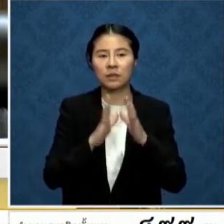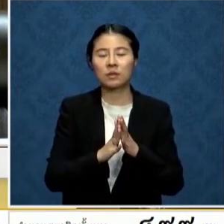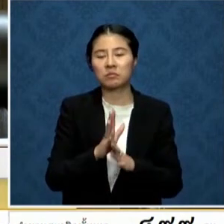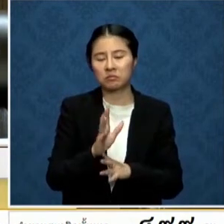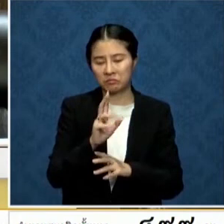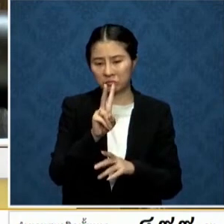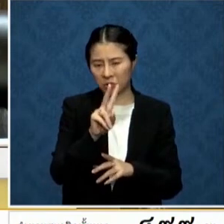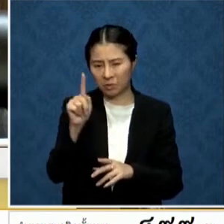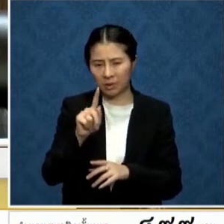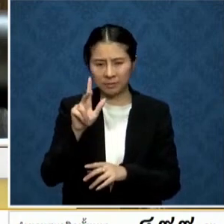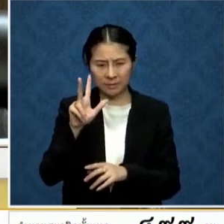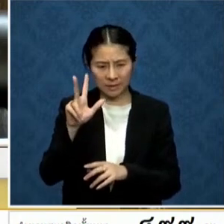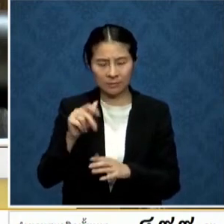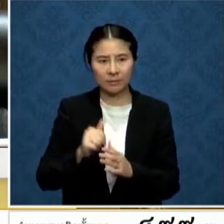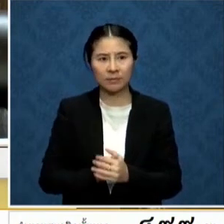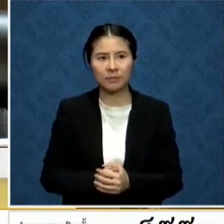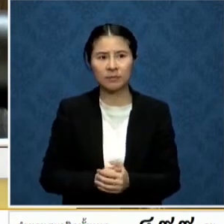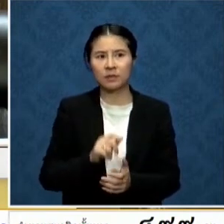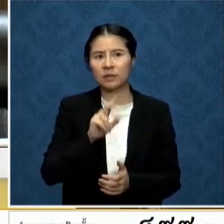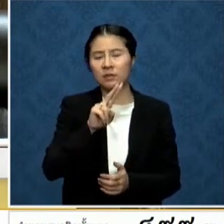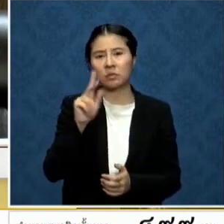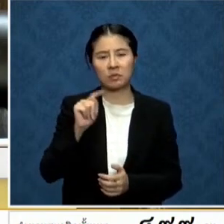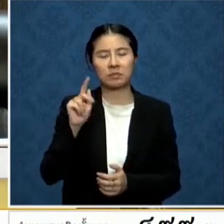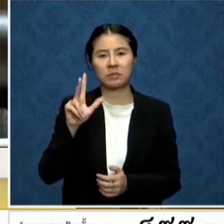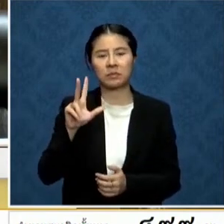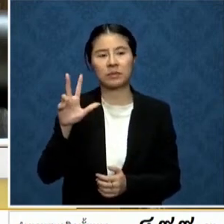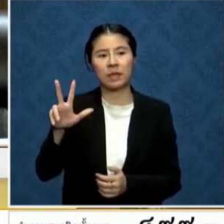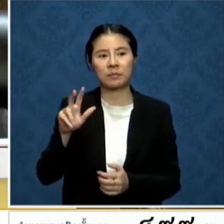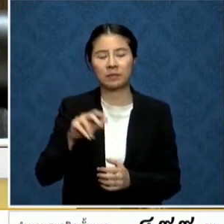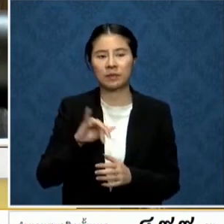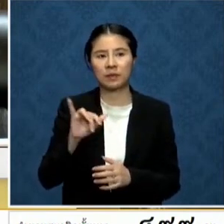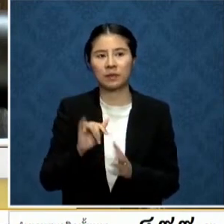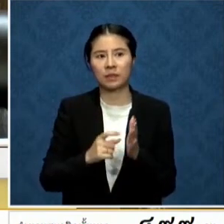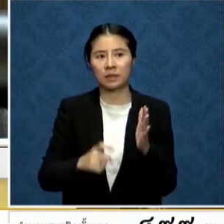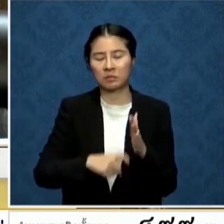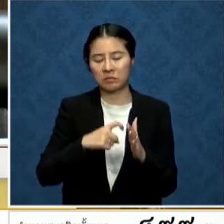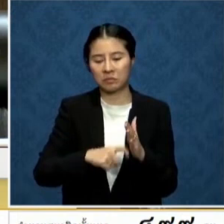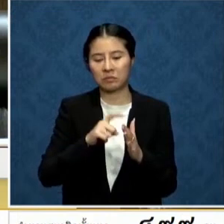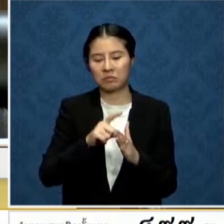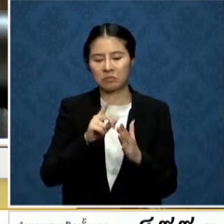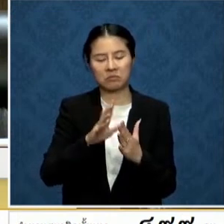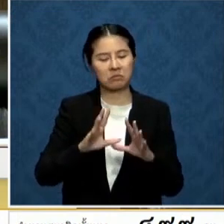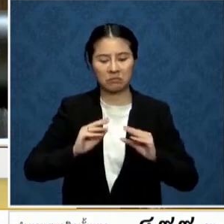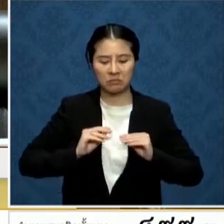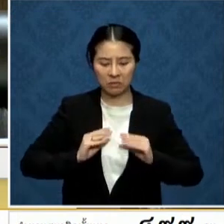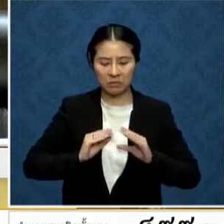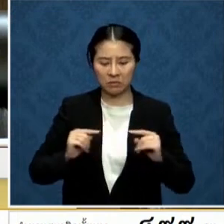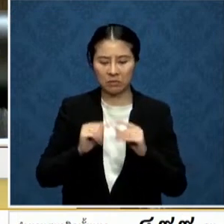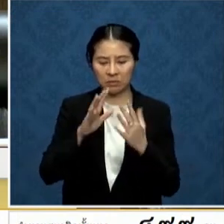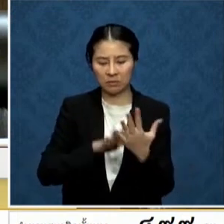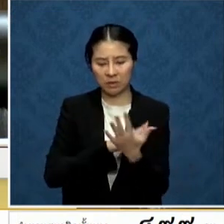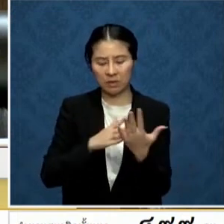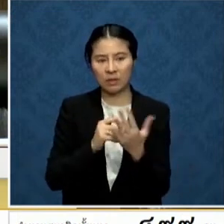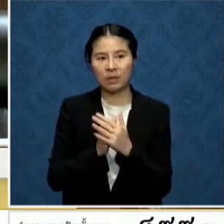หนึ่งแต่ถ้า 2ใน 3ผมไม่เห็นด้วยท่านประธานครับนี่คือเหตุผลที่ผมไม่เห็นด้วยกับร่างนี้จริงๆแล้ว